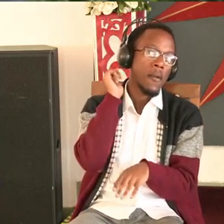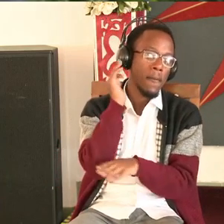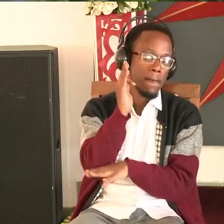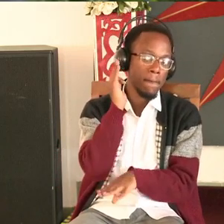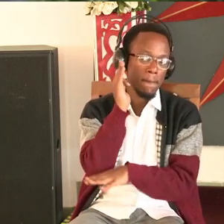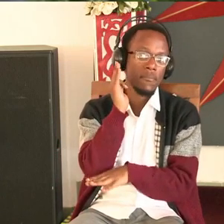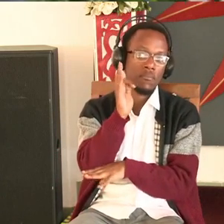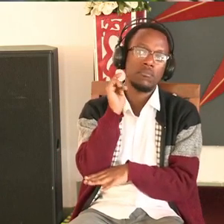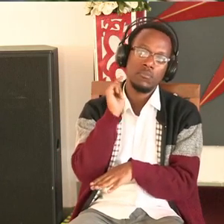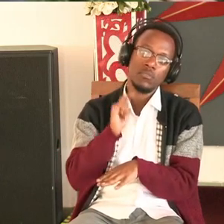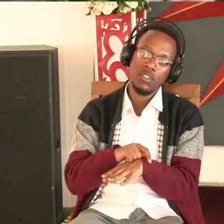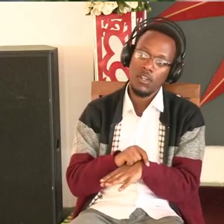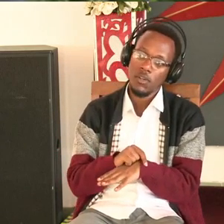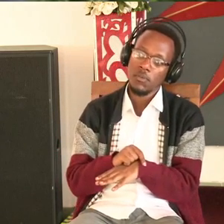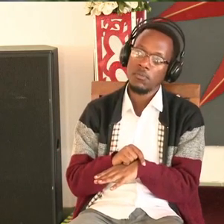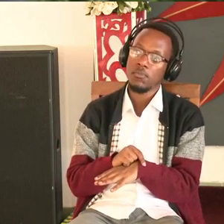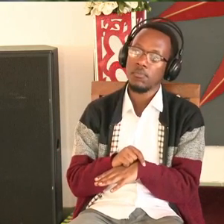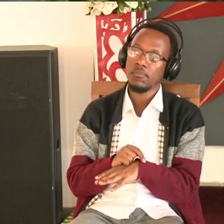nibyo